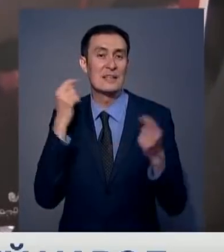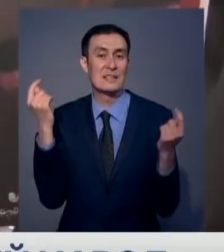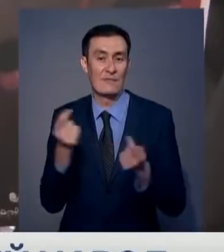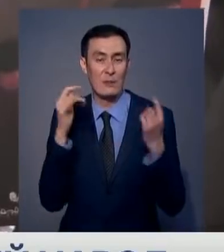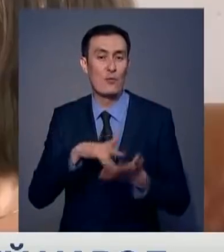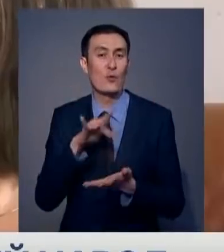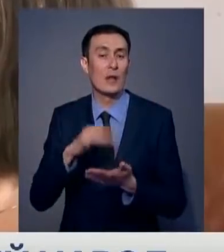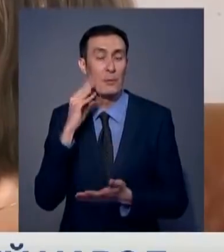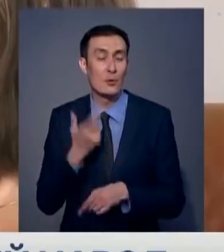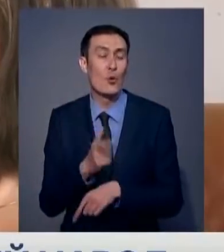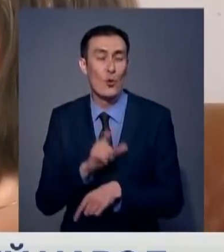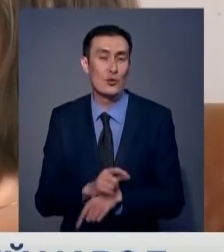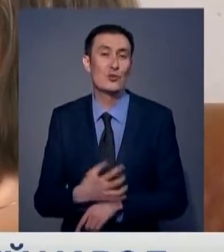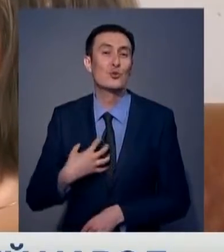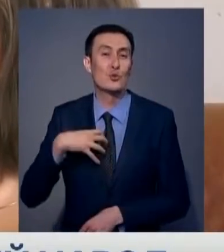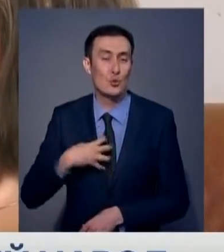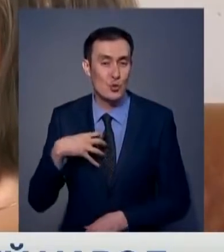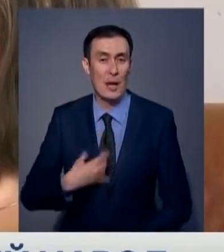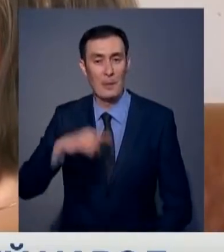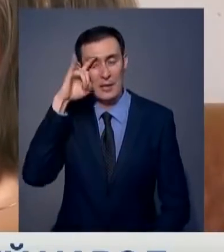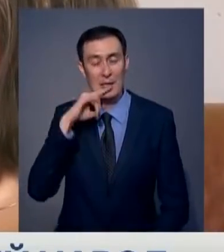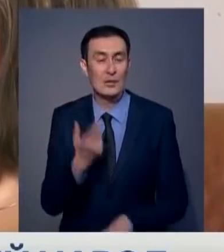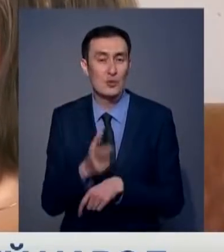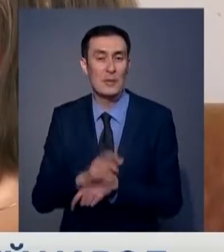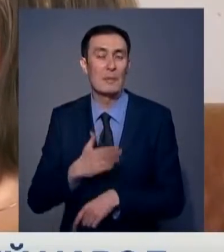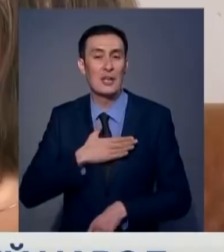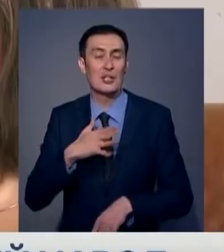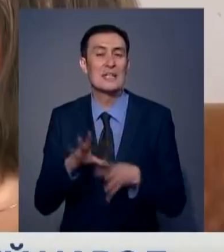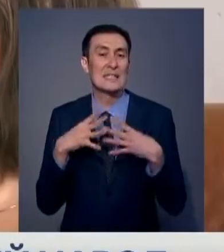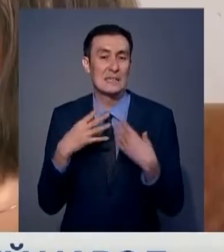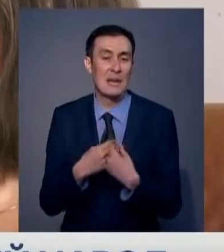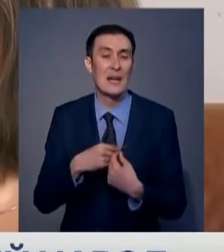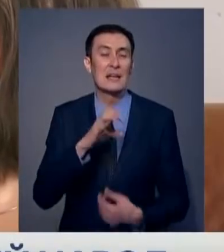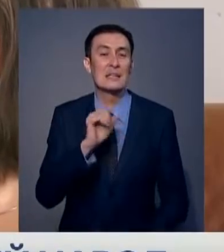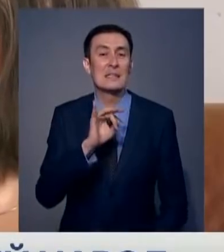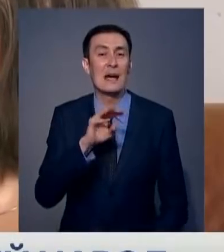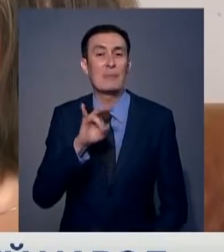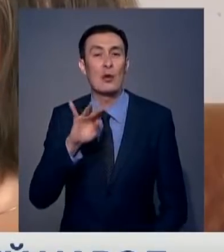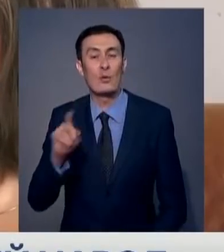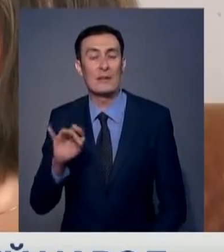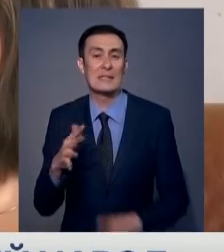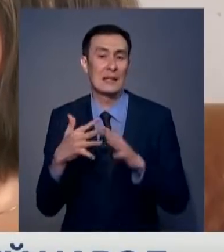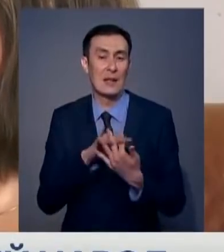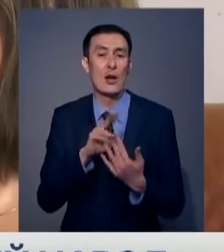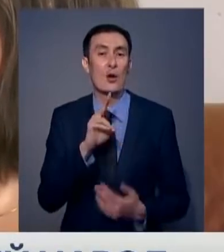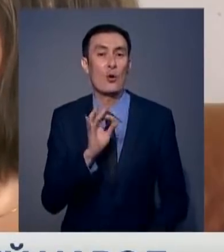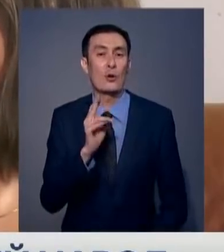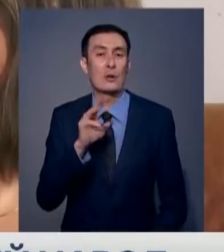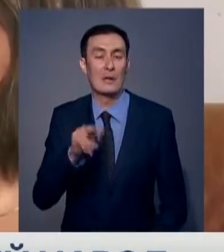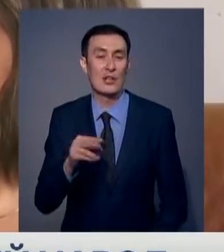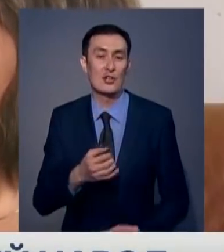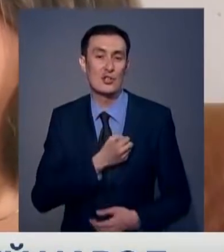Алматы. Мы очень скучаем по Казахстану, особенно по нашей семье Сармановых и по аулу Коктал с его щедрым